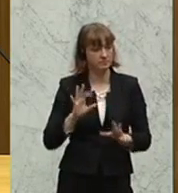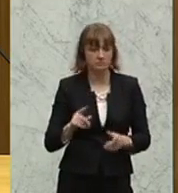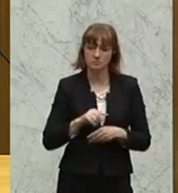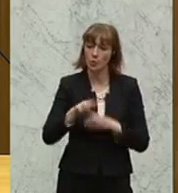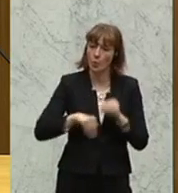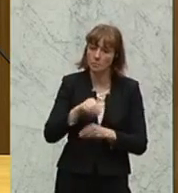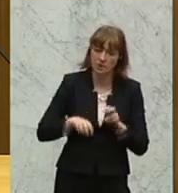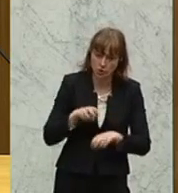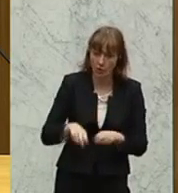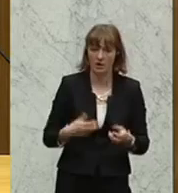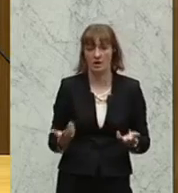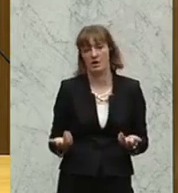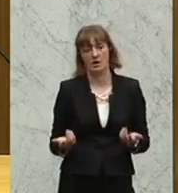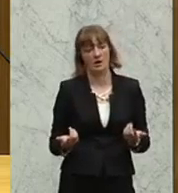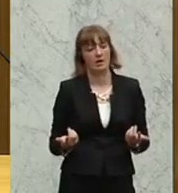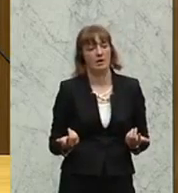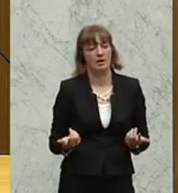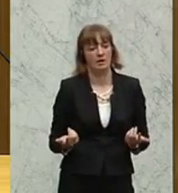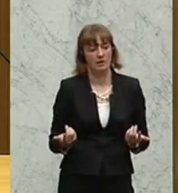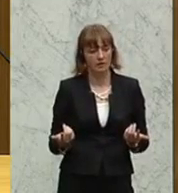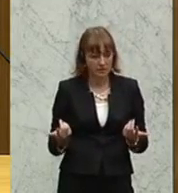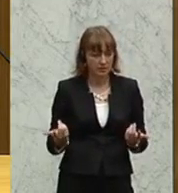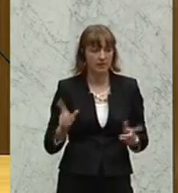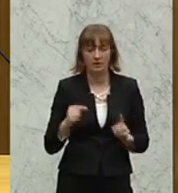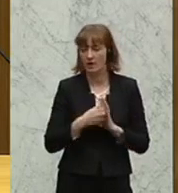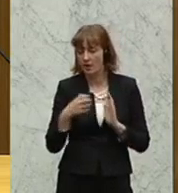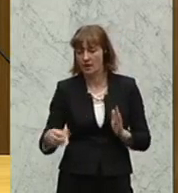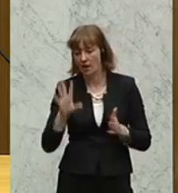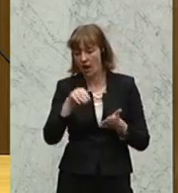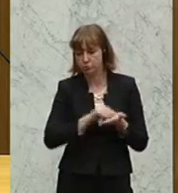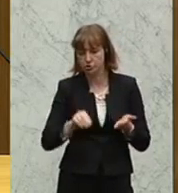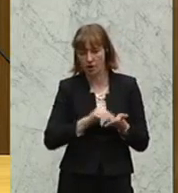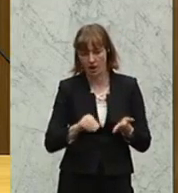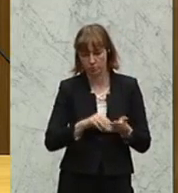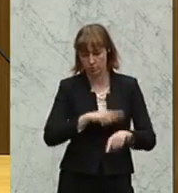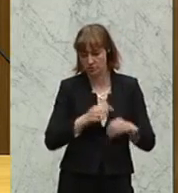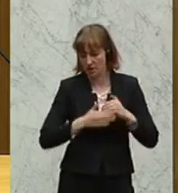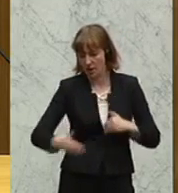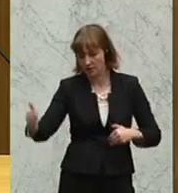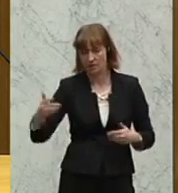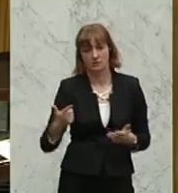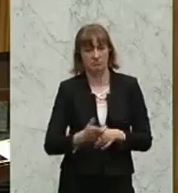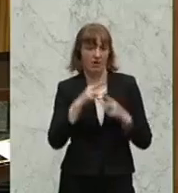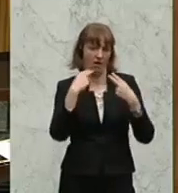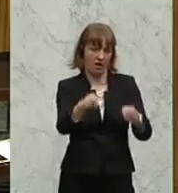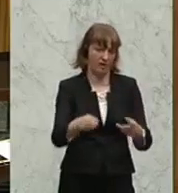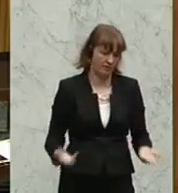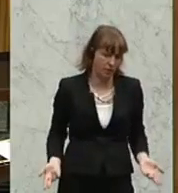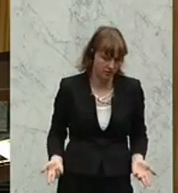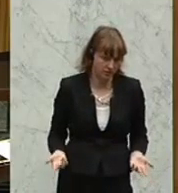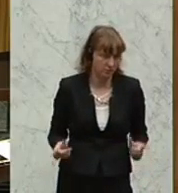die haben Arbeitsplätze gehalten. Und jetzt ist der Dank dafür, dass dieser Wirtschaftszweig sehr stabil